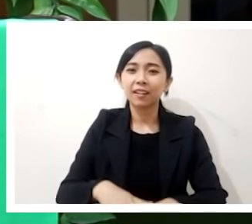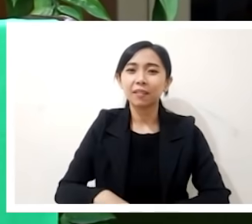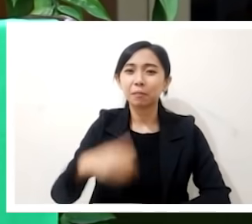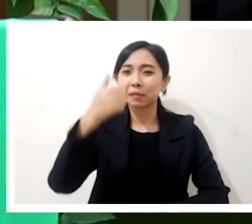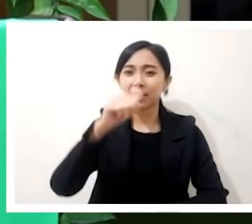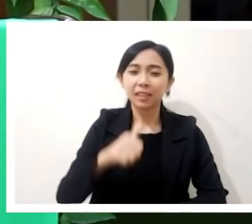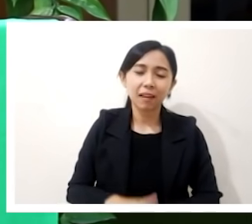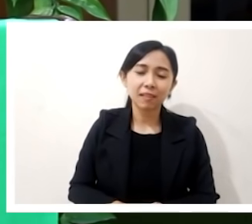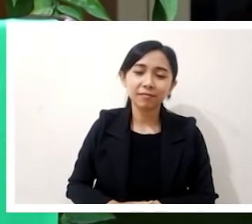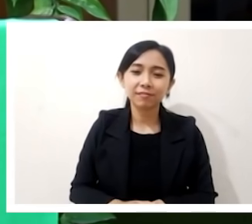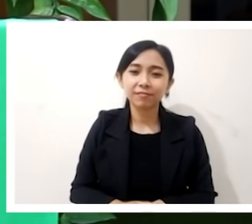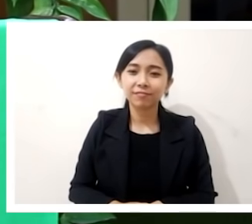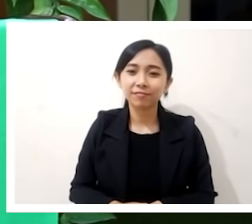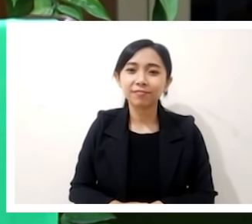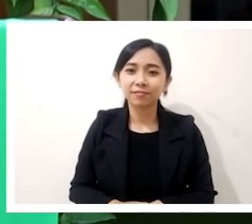atas kayu salib.